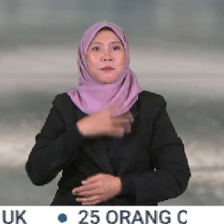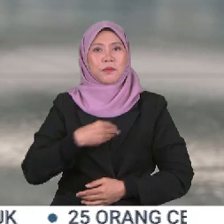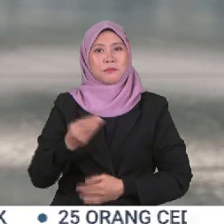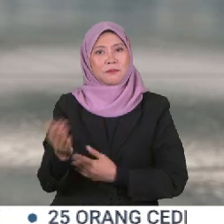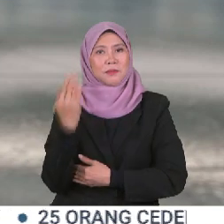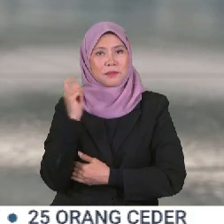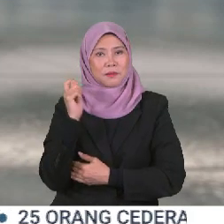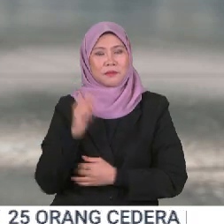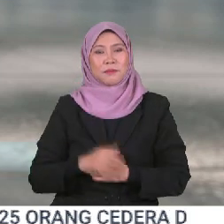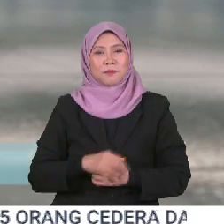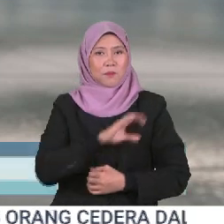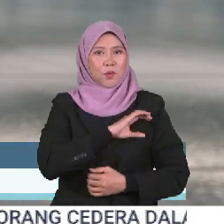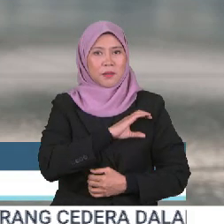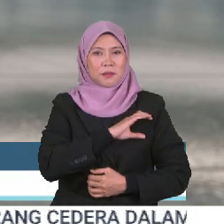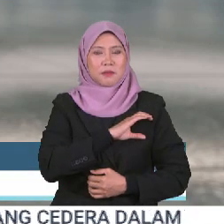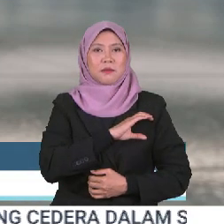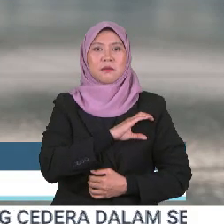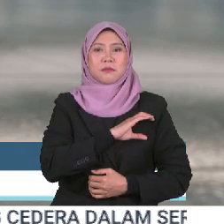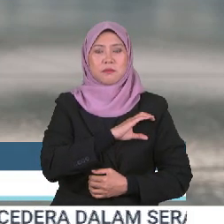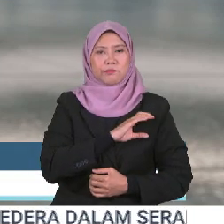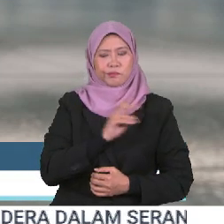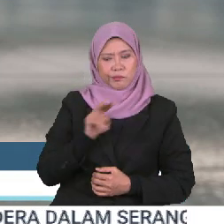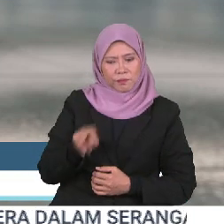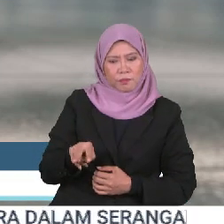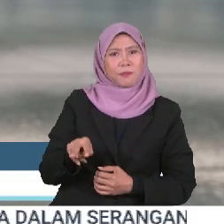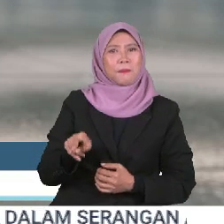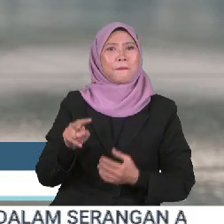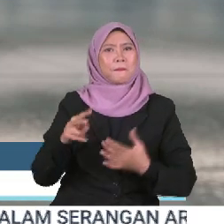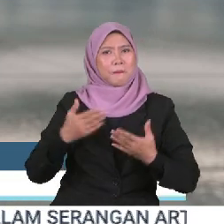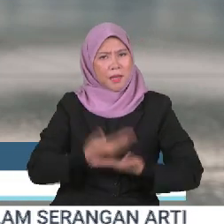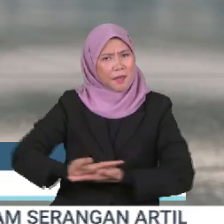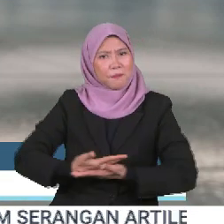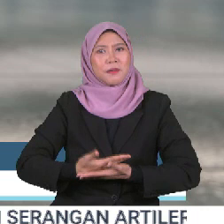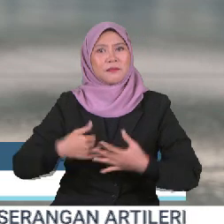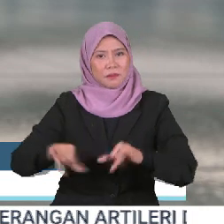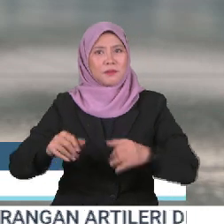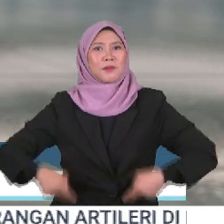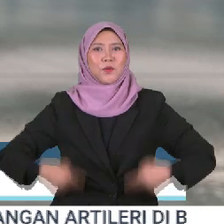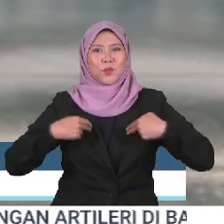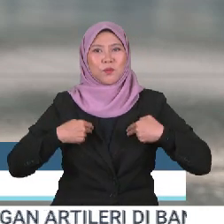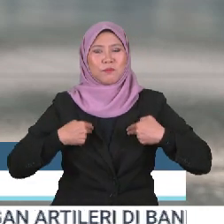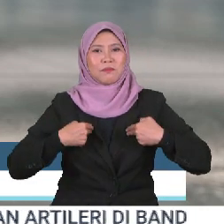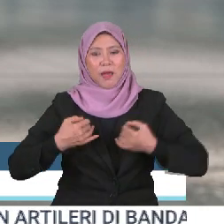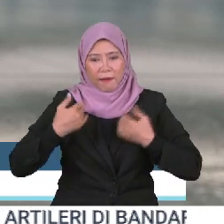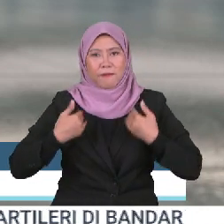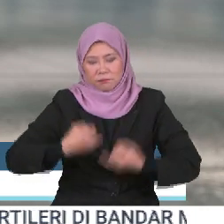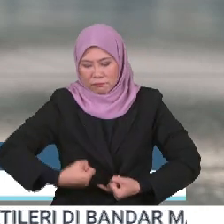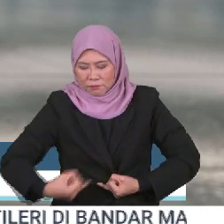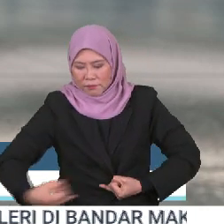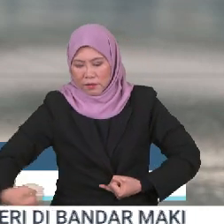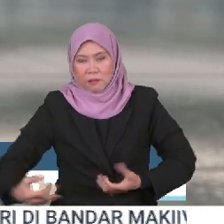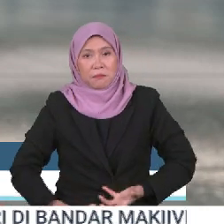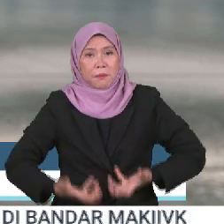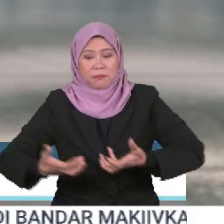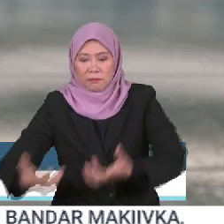tadi. Ketua Polis Daerah Kemaman Superintenden Hanya Ramlan berkata bayi yang masih hidup dan bertali pusat itu diletakkan di atas lantai kedai